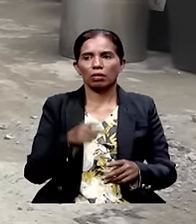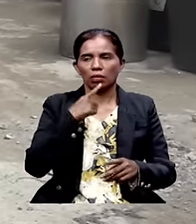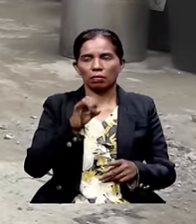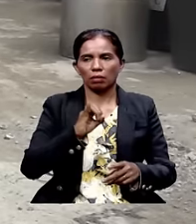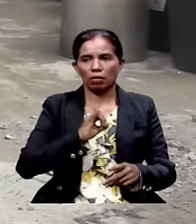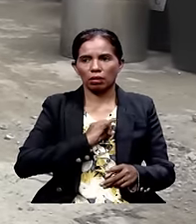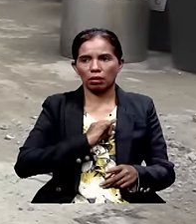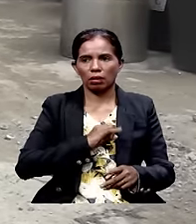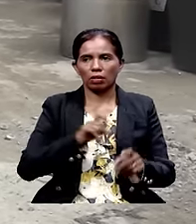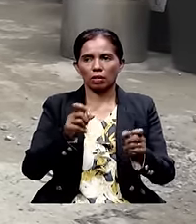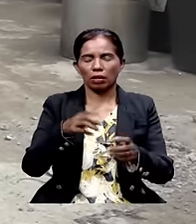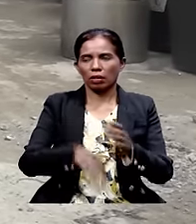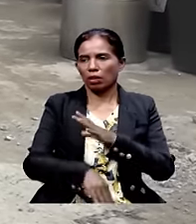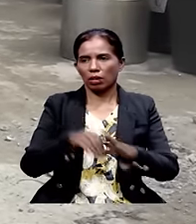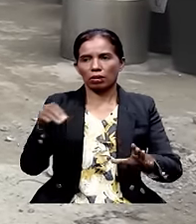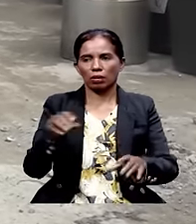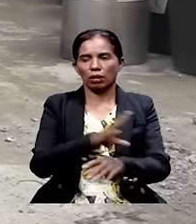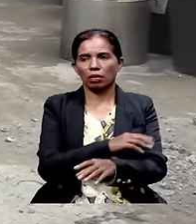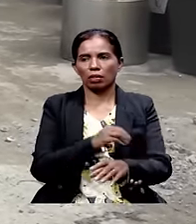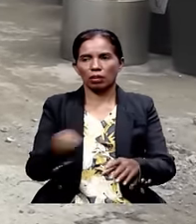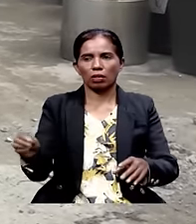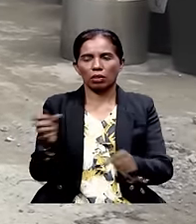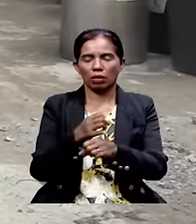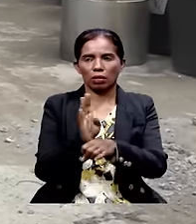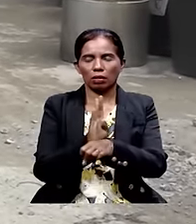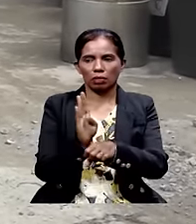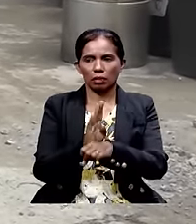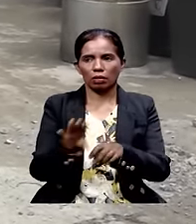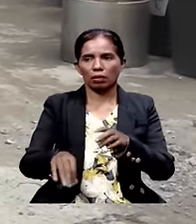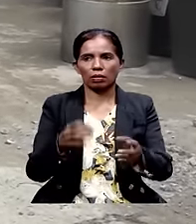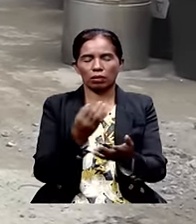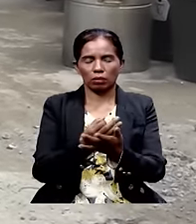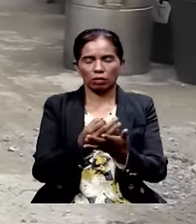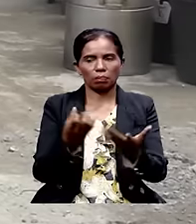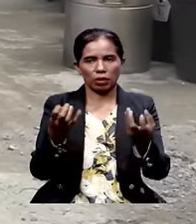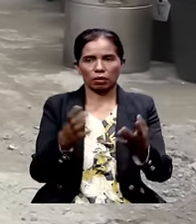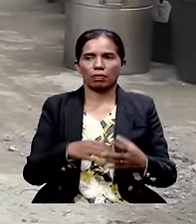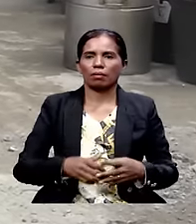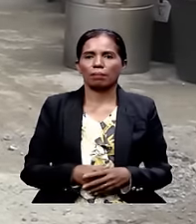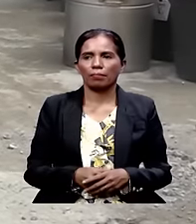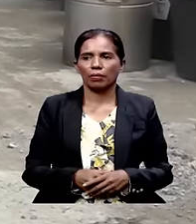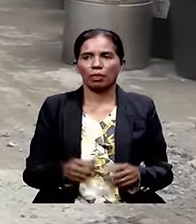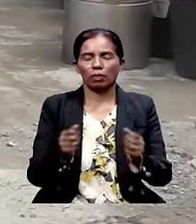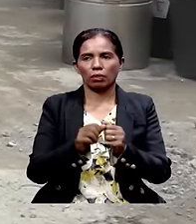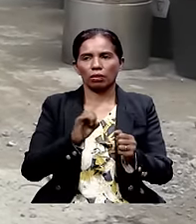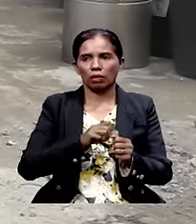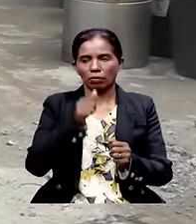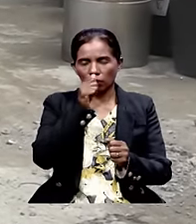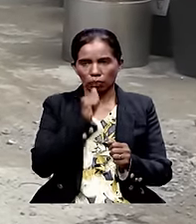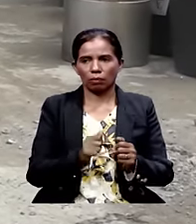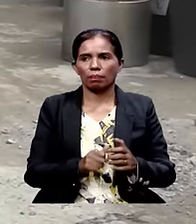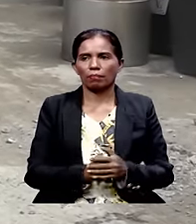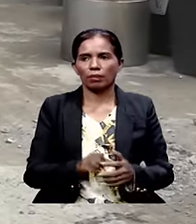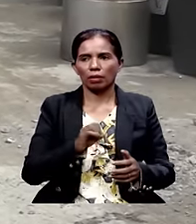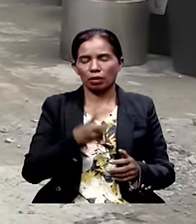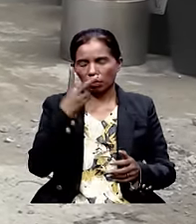hau di hangkat. Oh thank you sai ona. Durante ne oh halu negosia larang oh hetam buat barak ona. Ho ida ne hau nonok duni. Hau